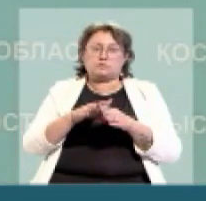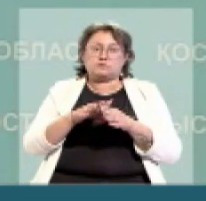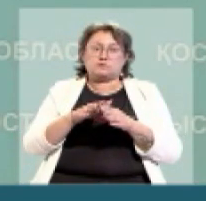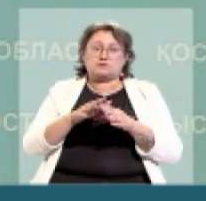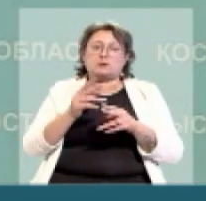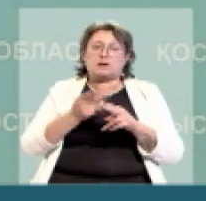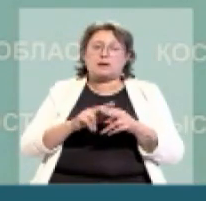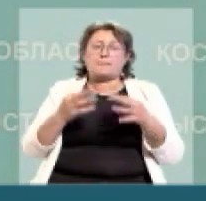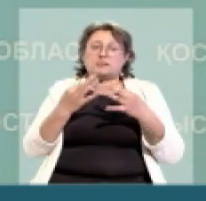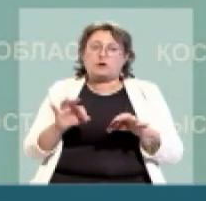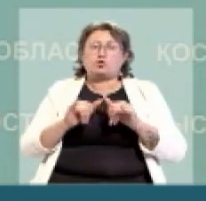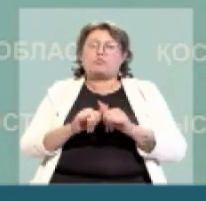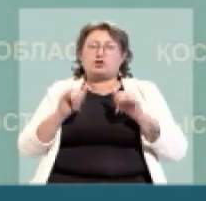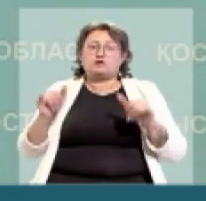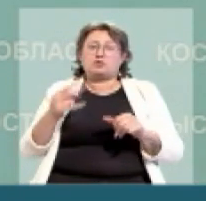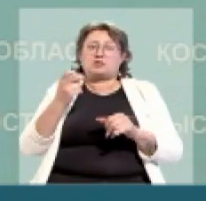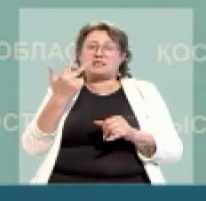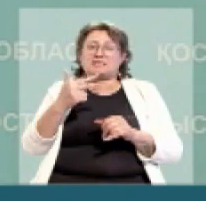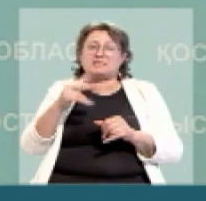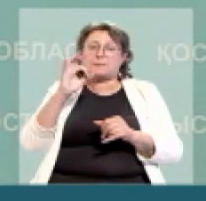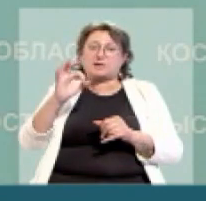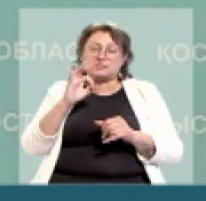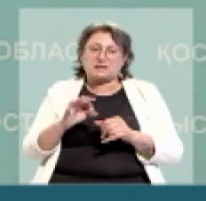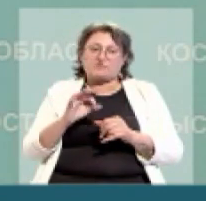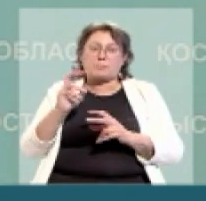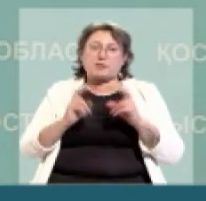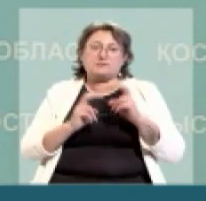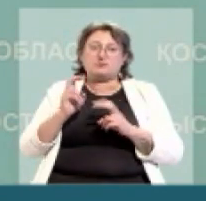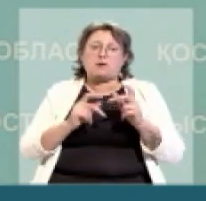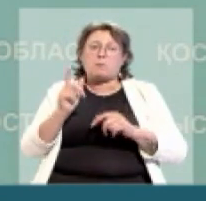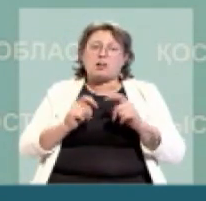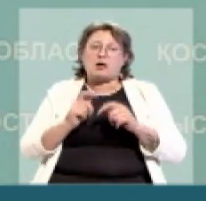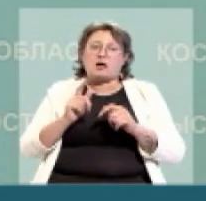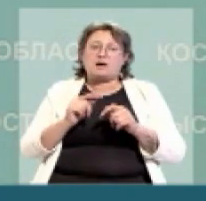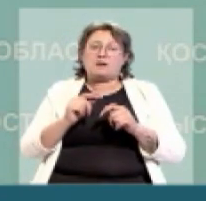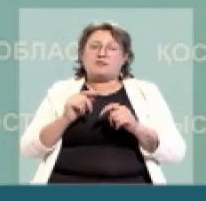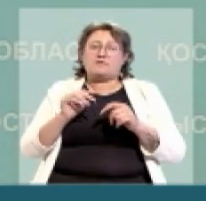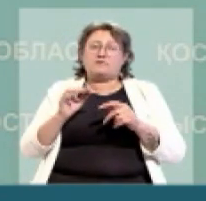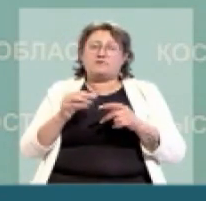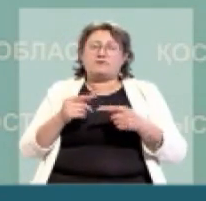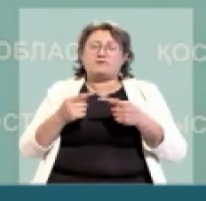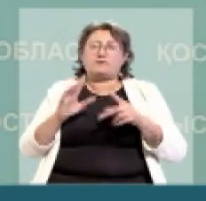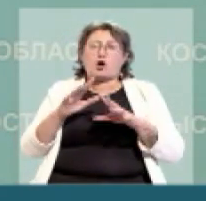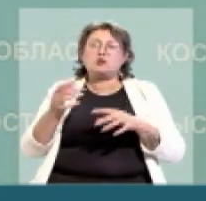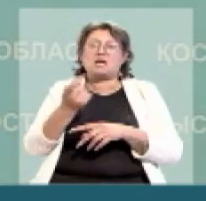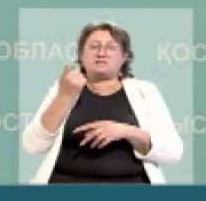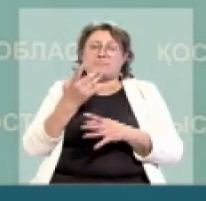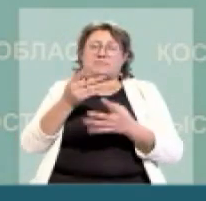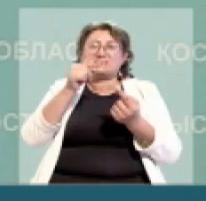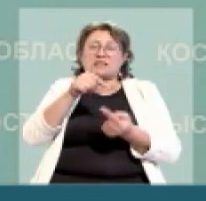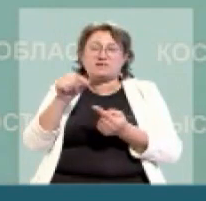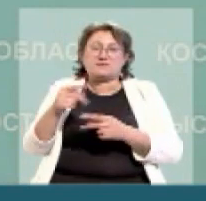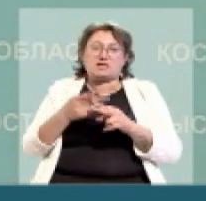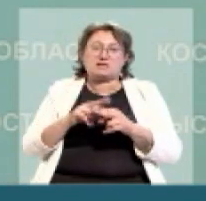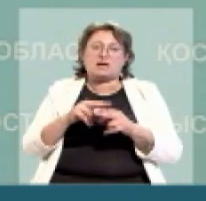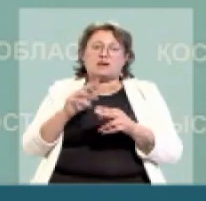то это позволит увеличить на 30% производство молока в организованных хозяйство. Соответственно,